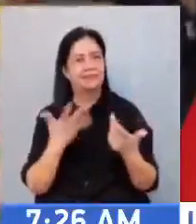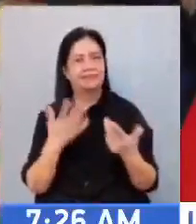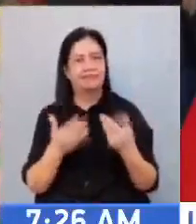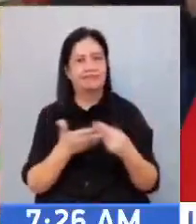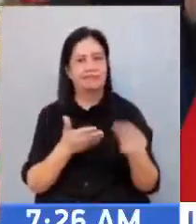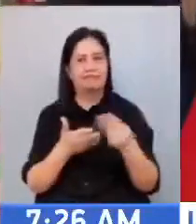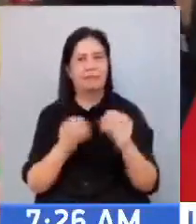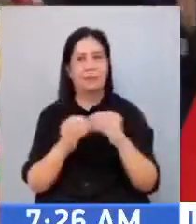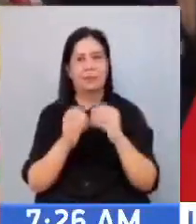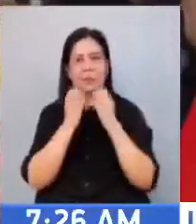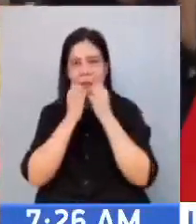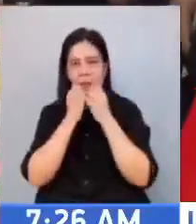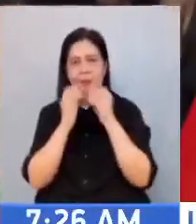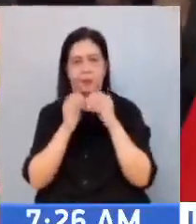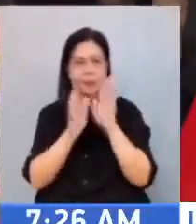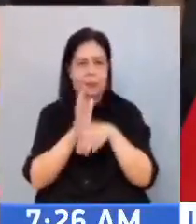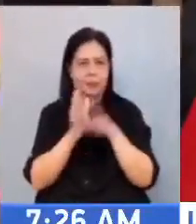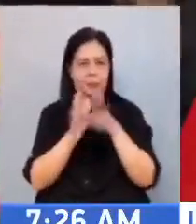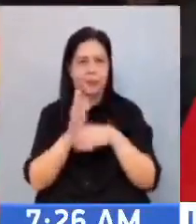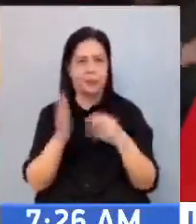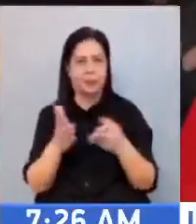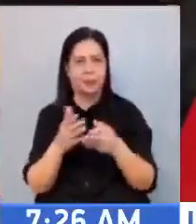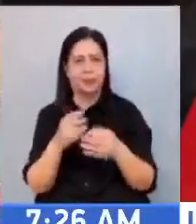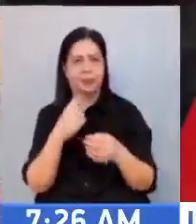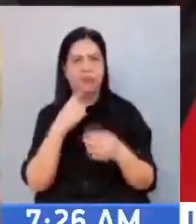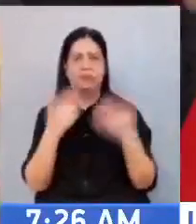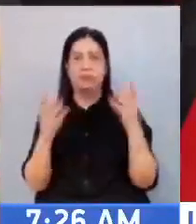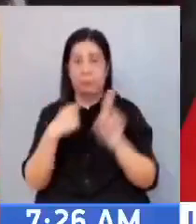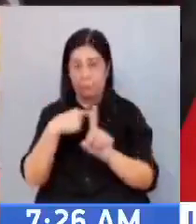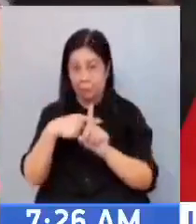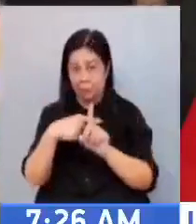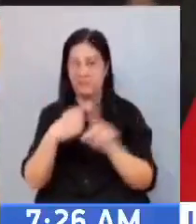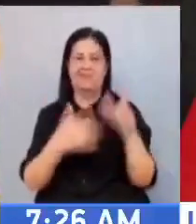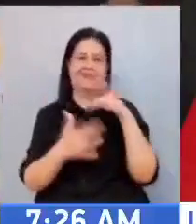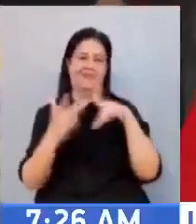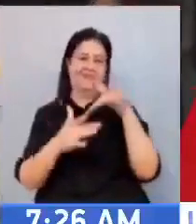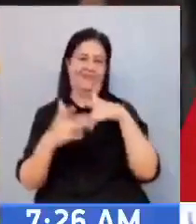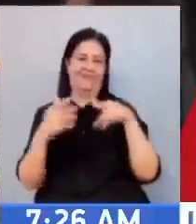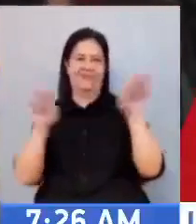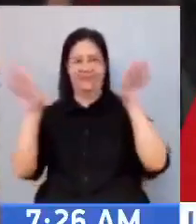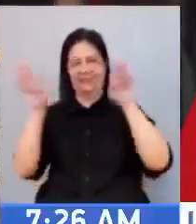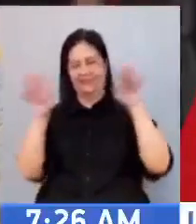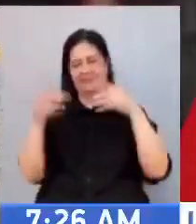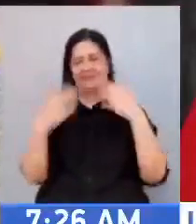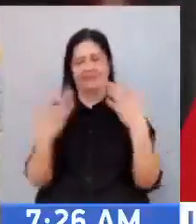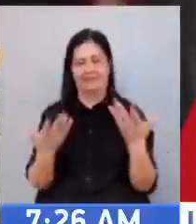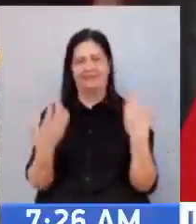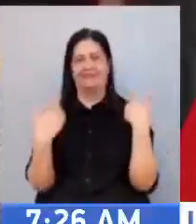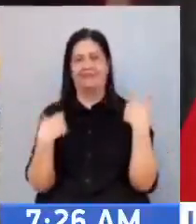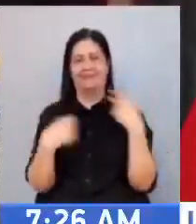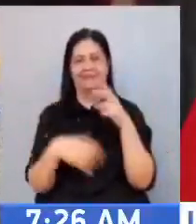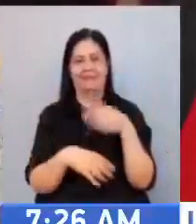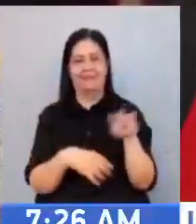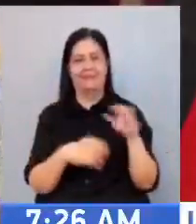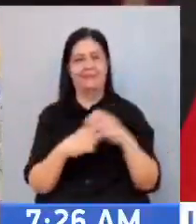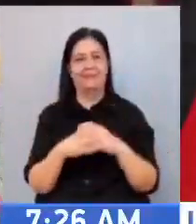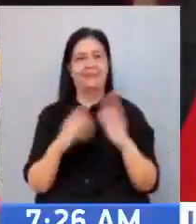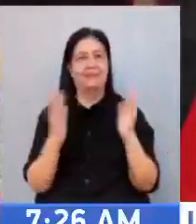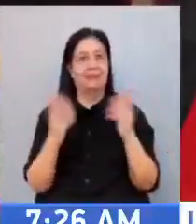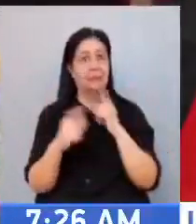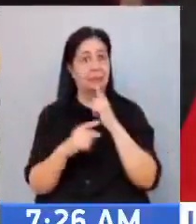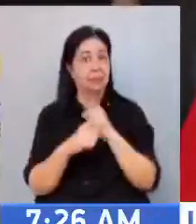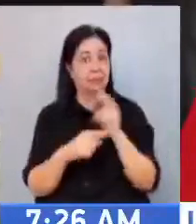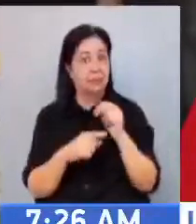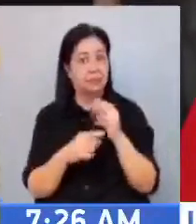nakakamura din. Mas nakakamura bago masabi. Nakapamasyal na. Nakapamili pa. So, ano ho kayo? Parang talaga kailangan. Mabili nyo na lahat